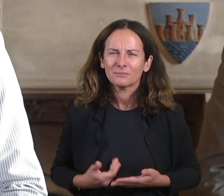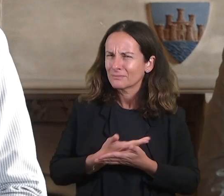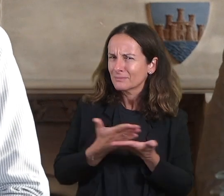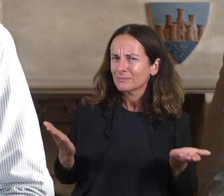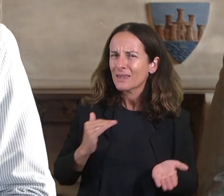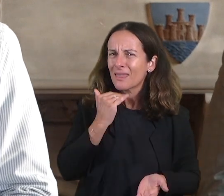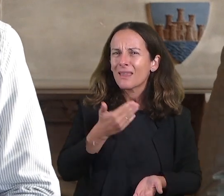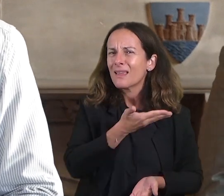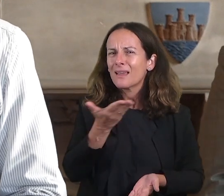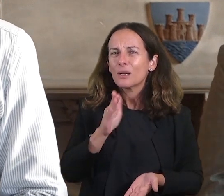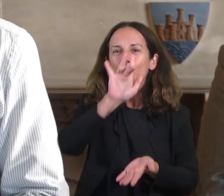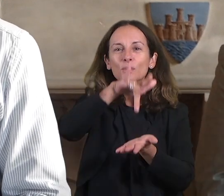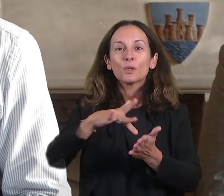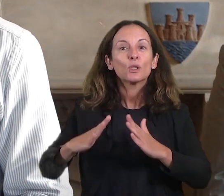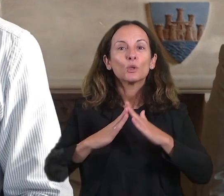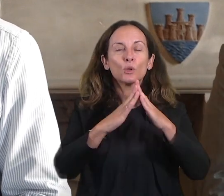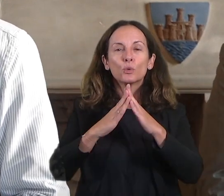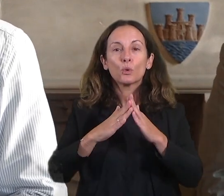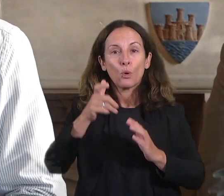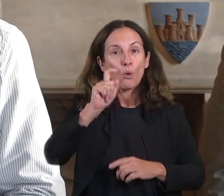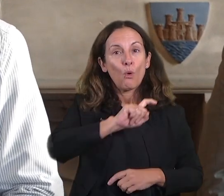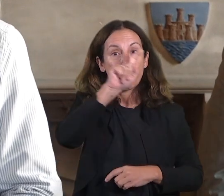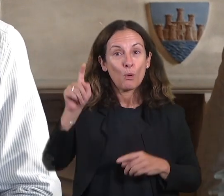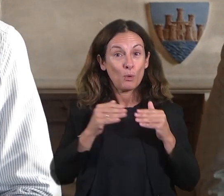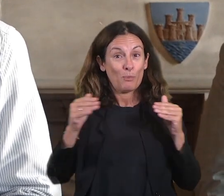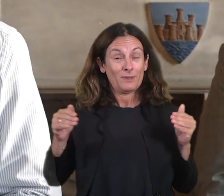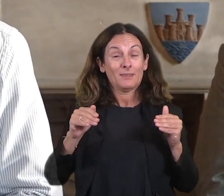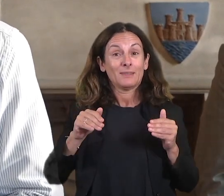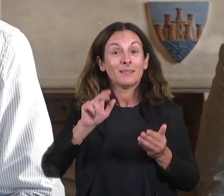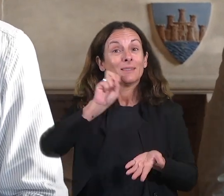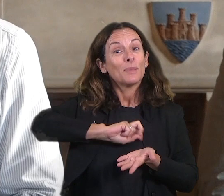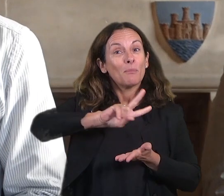Qualcú ha pujat a Lluc des dels diferents pobles de la part forana?